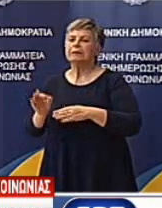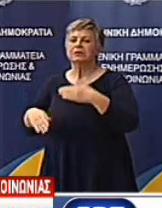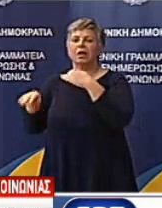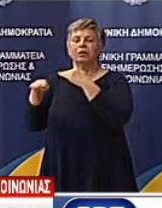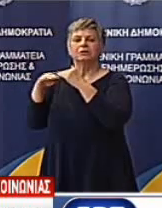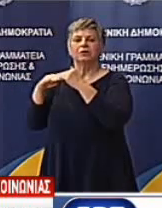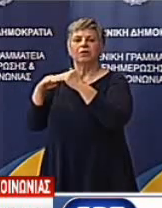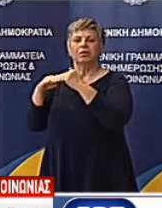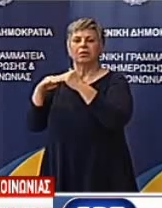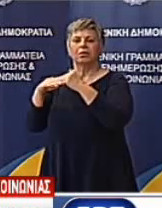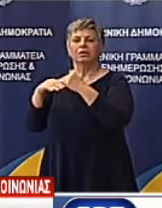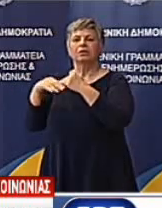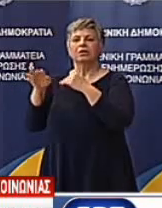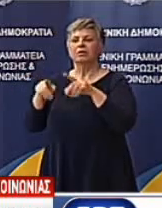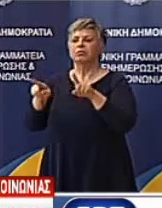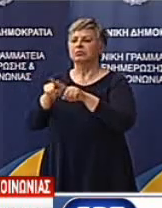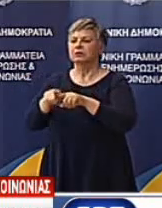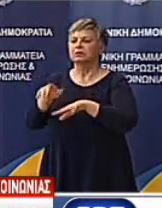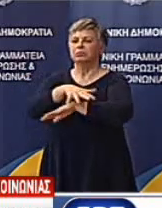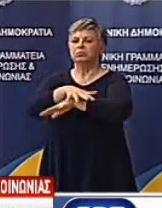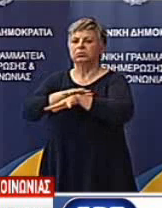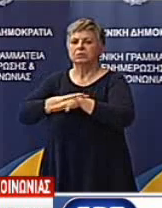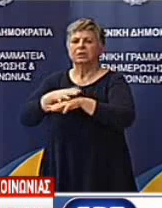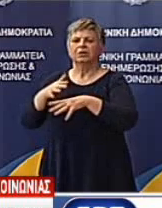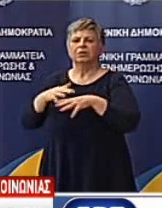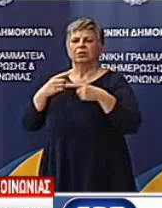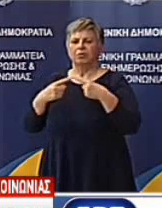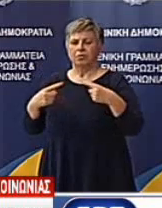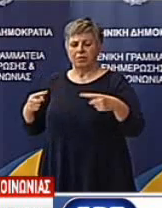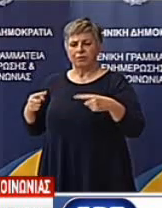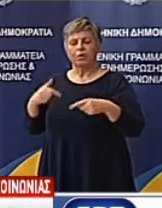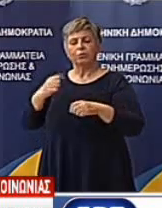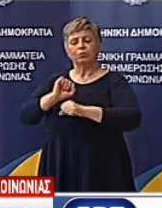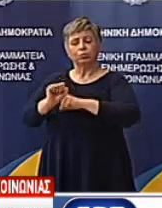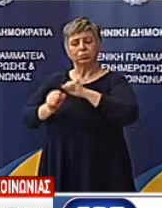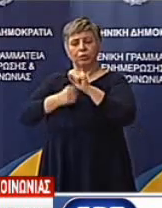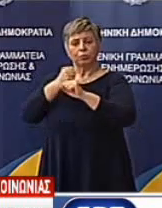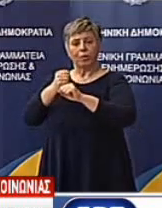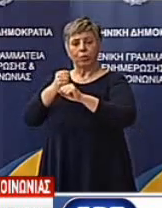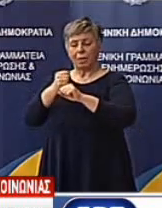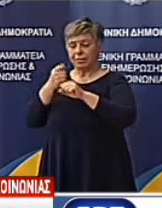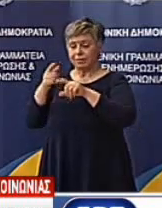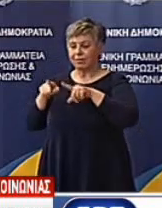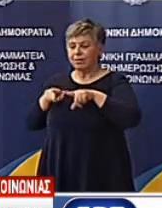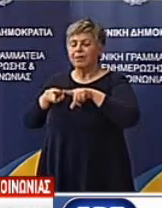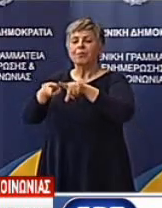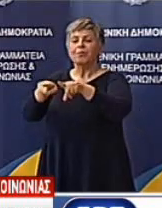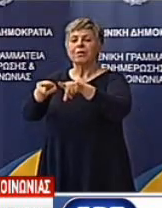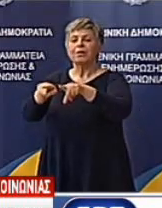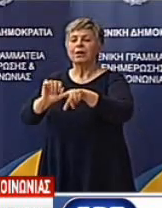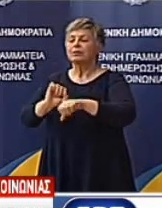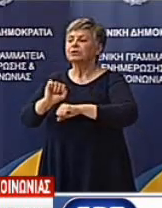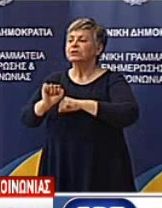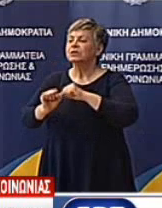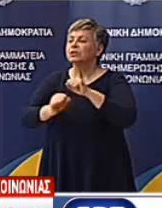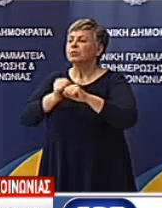μαζί με ακτοφυλακή και όλους αυτούς τους ανθρώπους που παλεύουν με αυτοθυσία. την ίδια ώρα προσπαθείς να κάνεις αυτό με τα μεγάλα